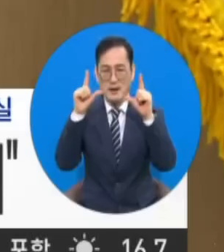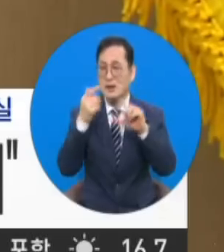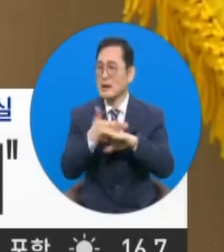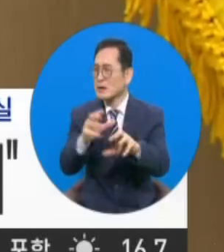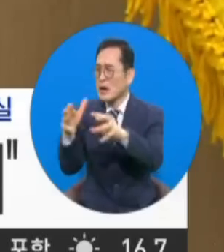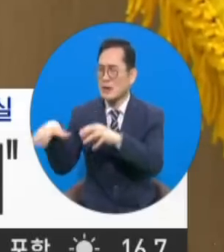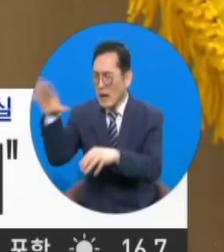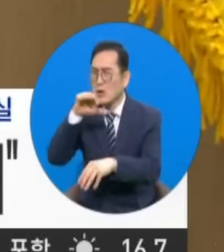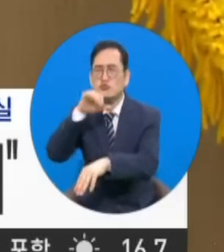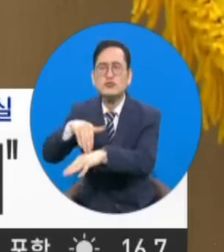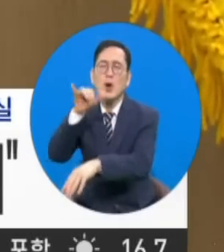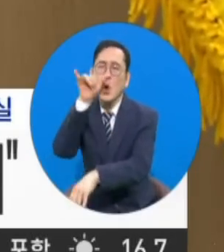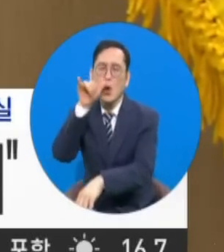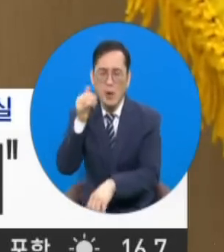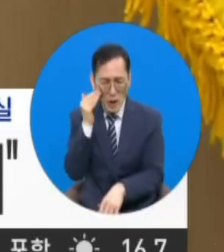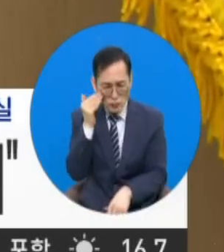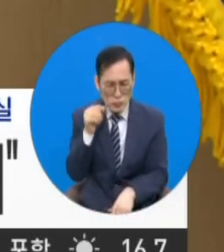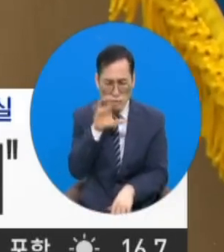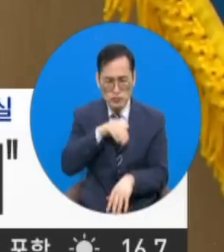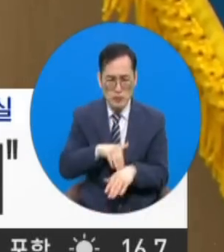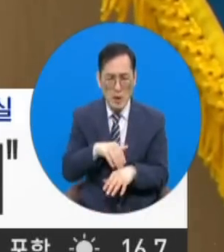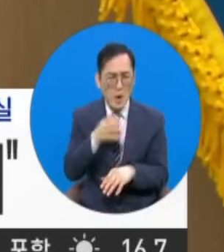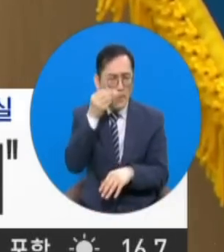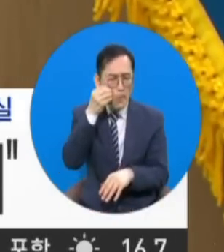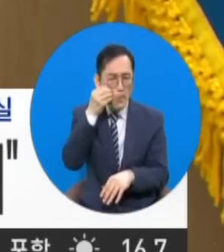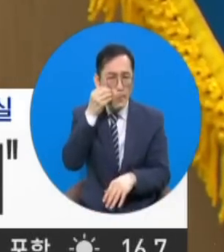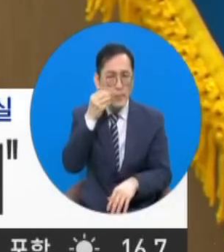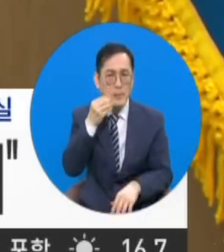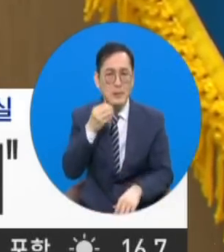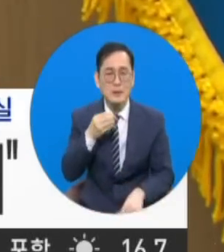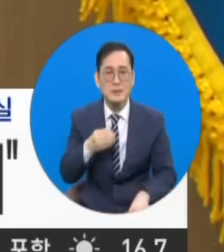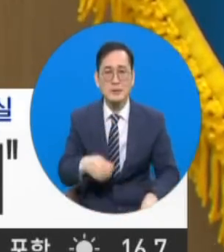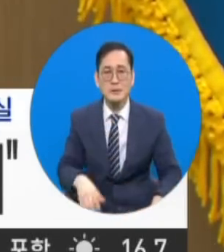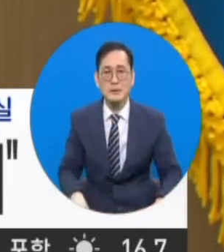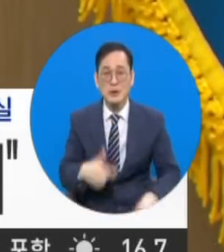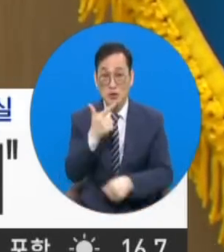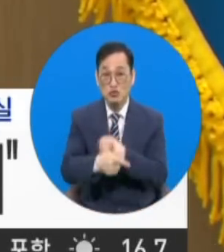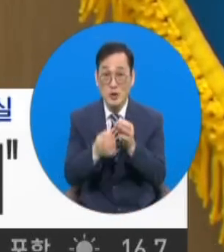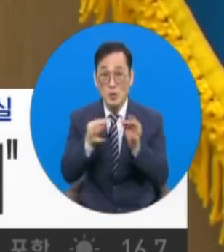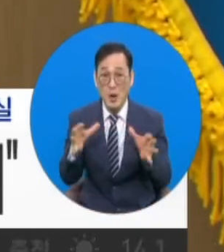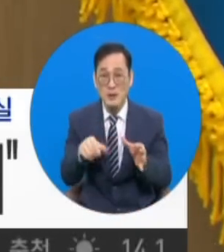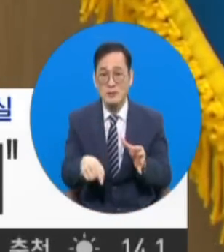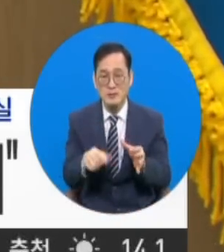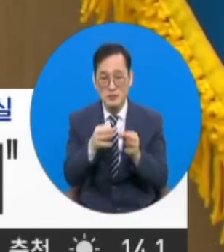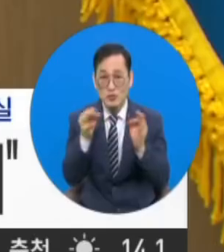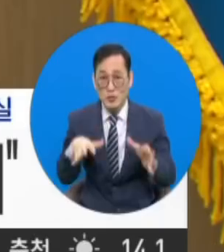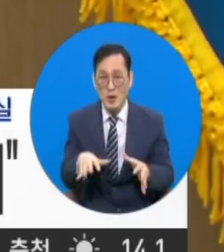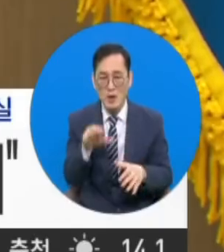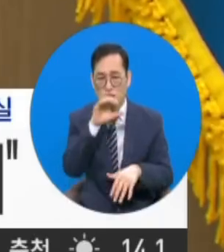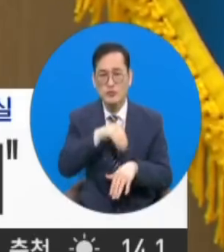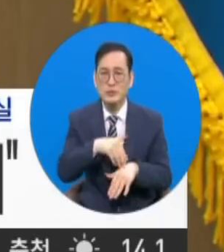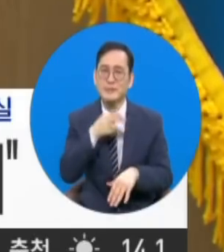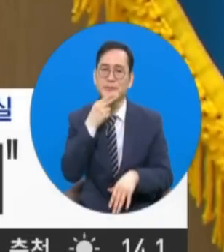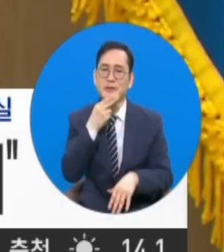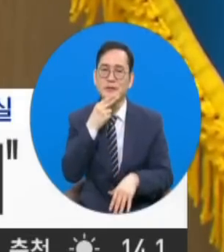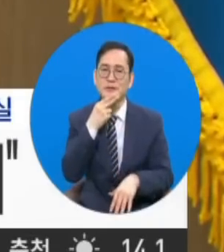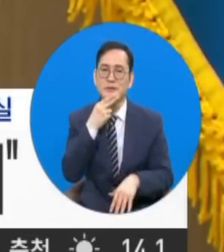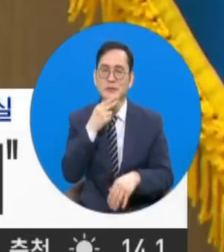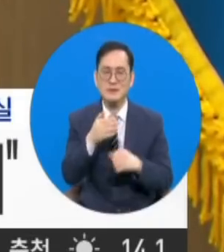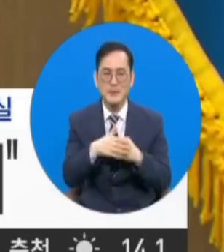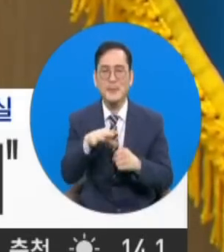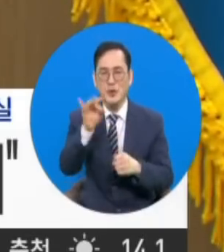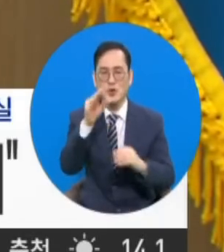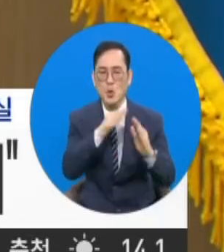있습니다 정부는 지난 6년간의 미실실을 감안해서 먼저 공공기관부터